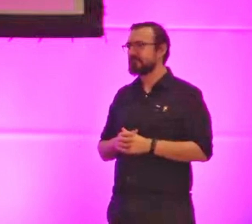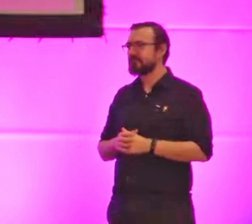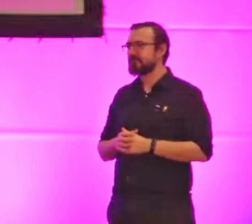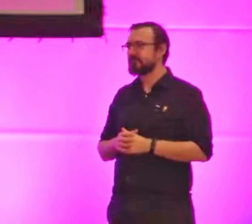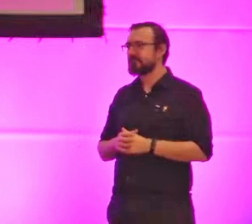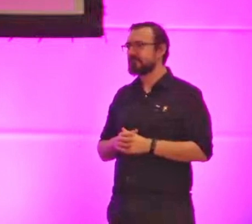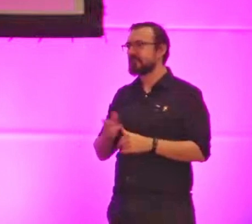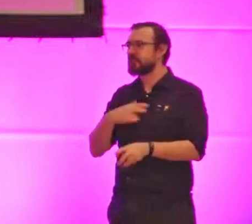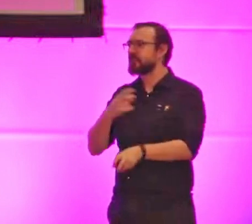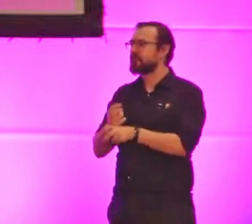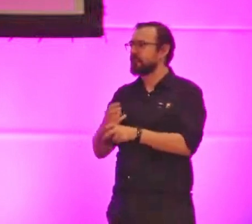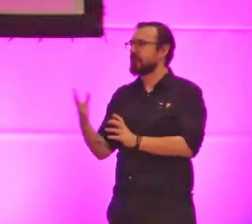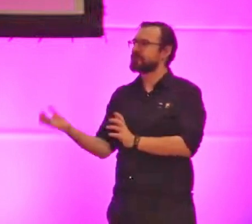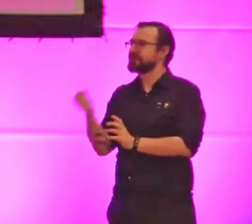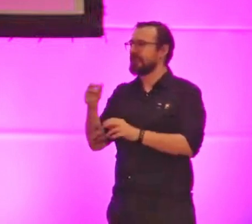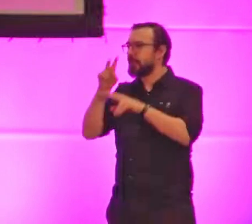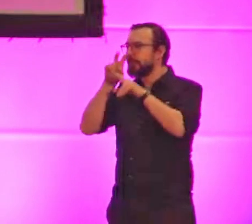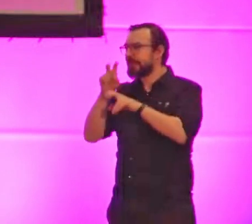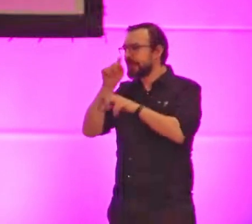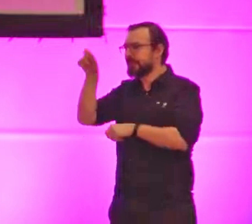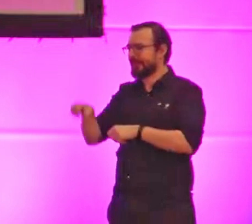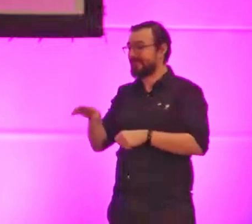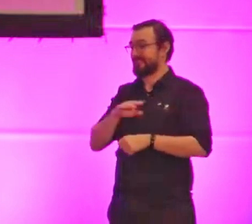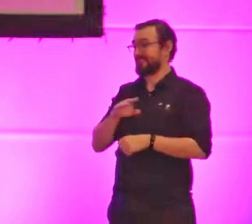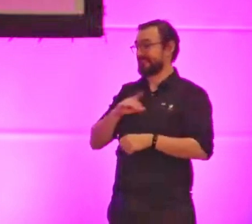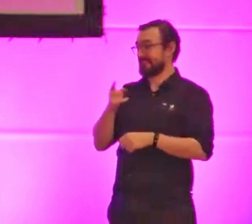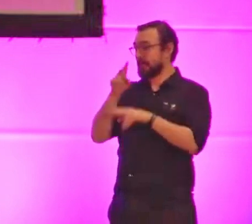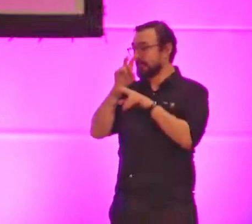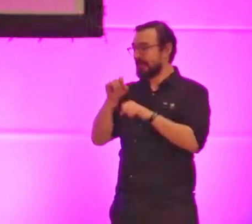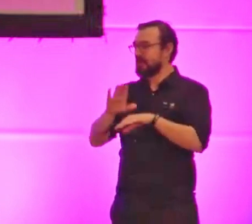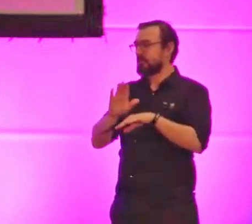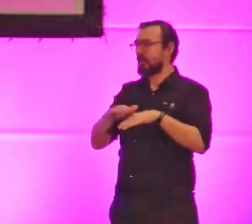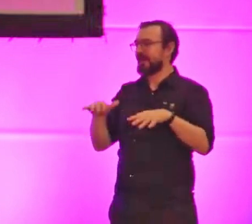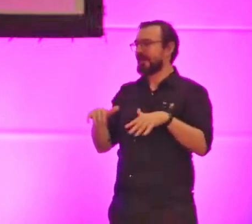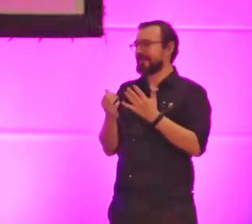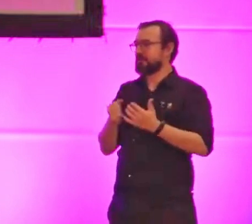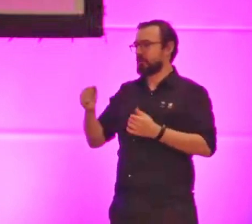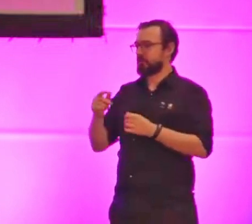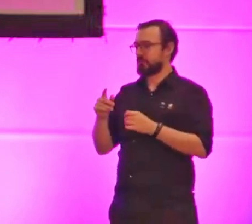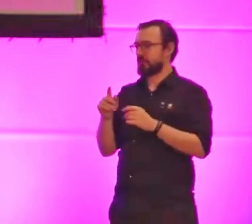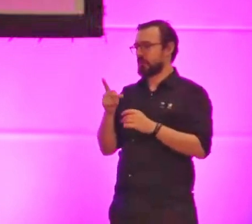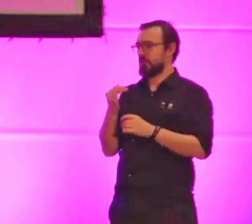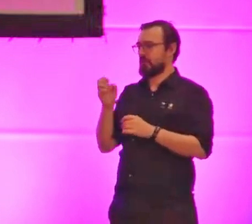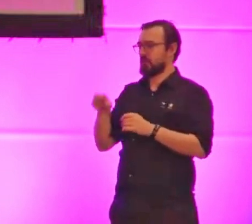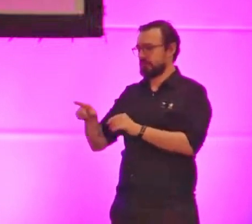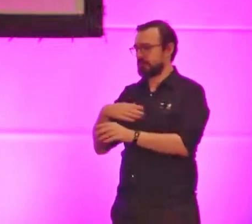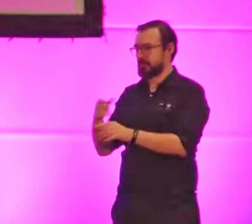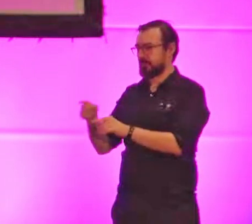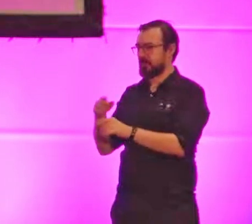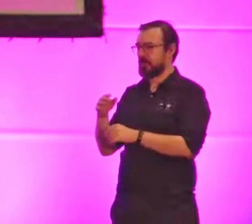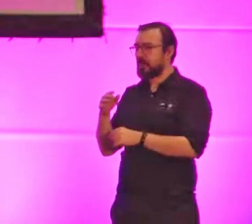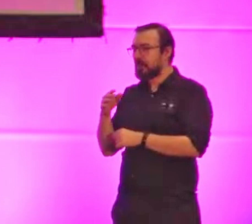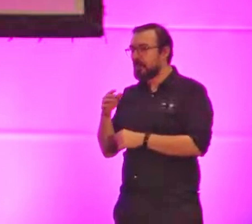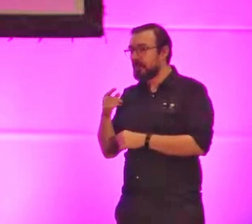Då försökte jag få tag på en utredare. Det var en utredare, chefen på krigsbrottskommissionen, som blev väldigt intresserad. Thomas